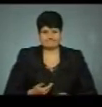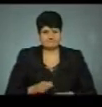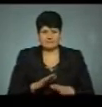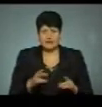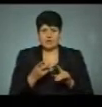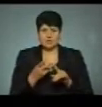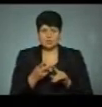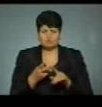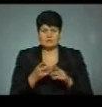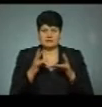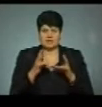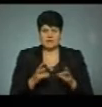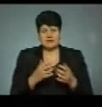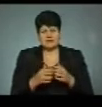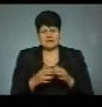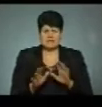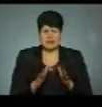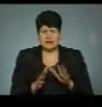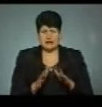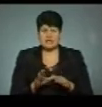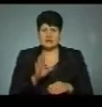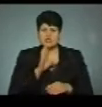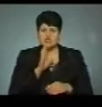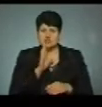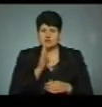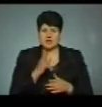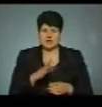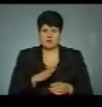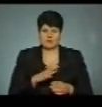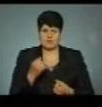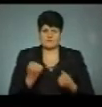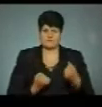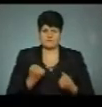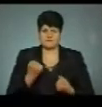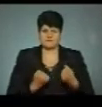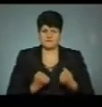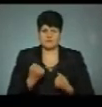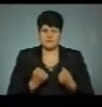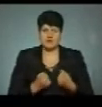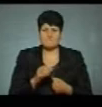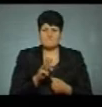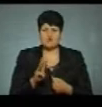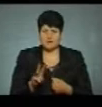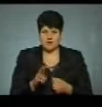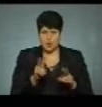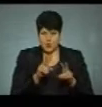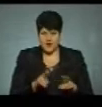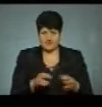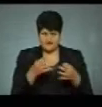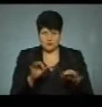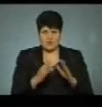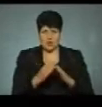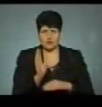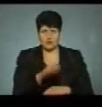з травмами середньої важкості. Жінку, яка була за кермом автомобіля Volkswagen, оглянули та відпустили